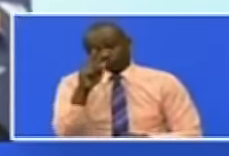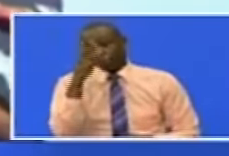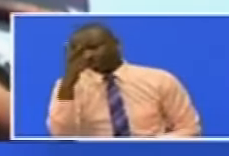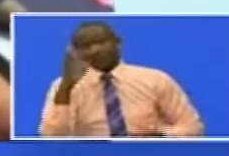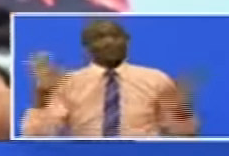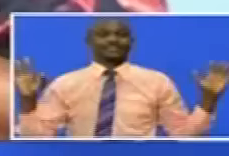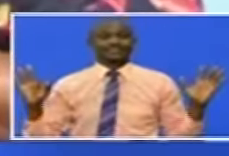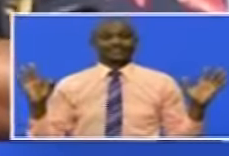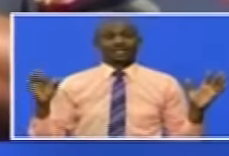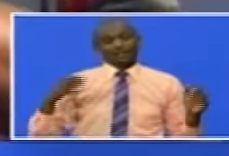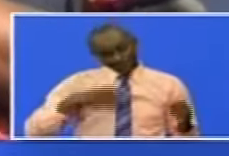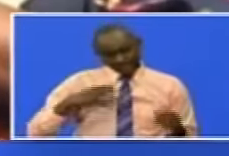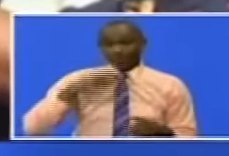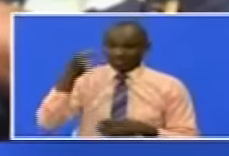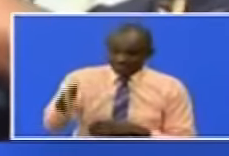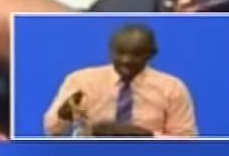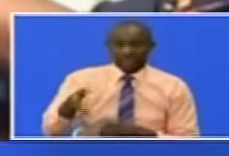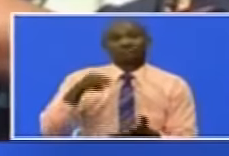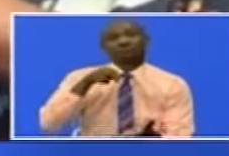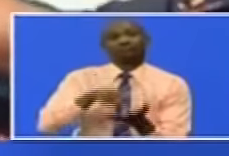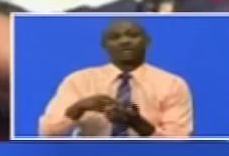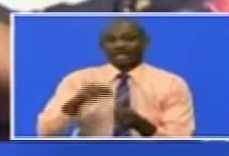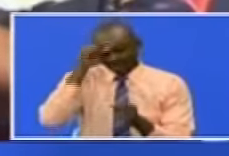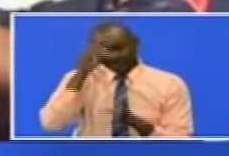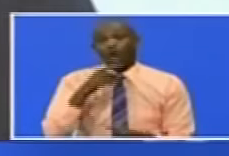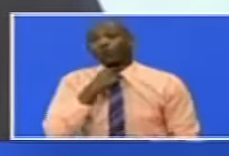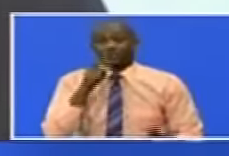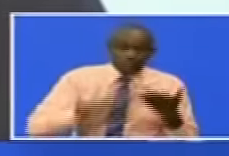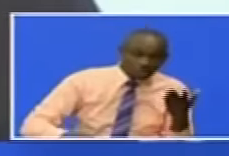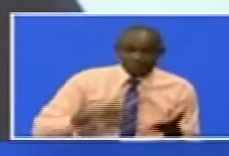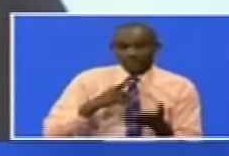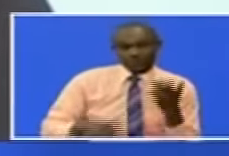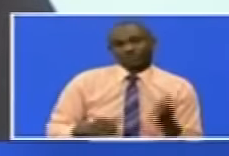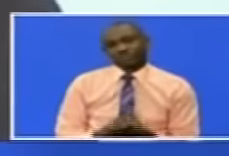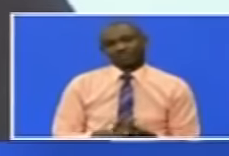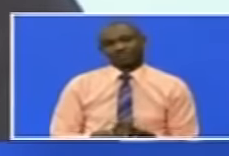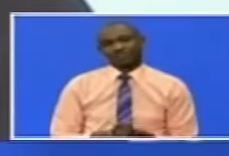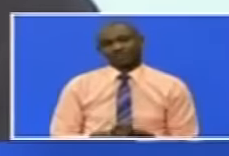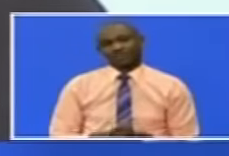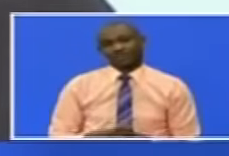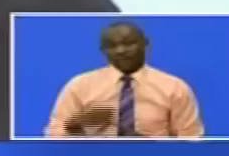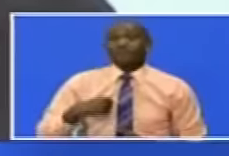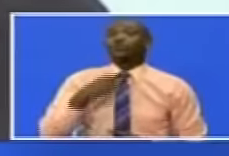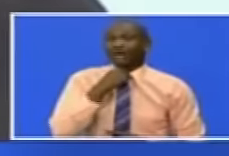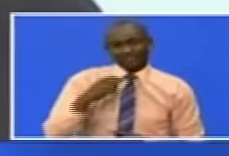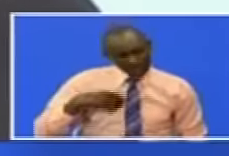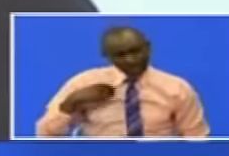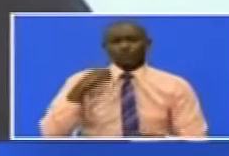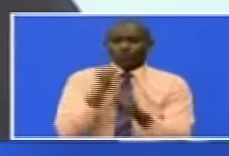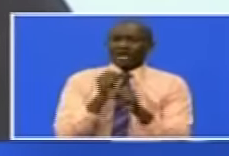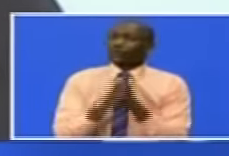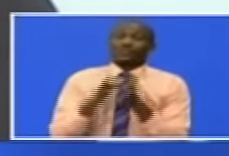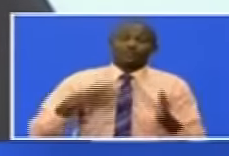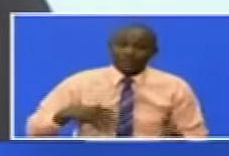Kenya, watu wanasindana kulingana na ideology, watu wanataka nini? Unataka governor ule anafanya kazi na wananchi